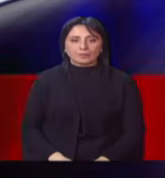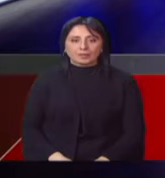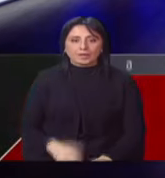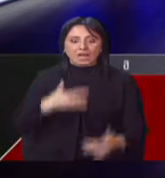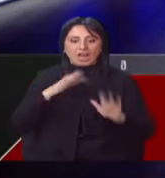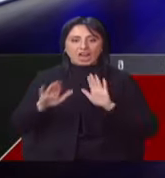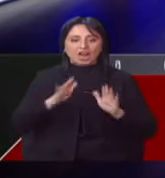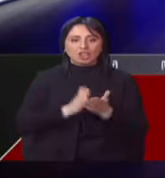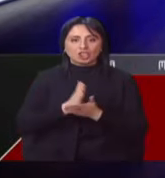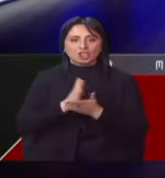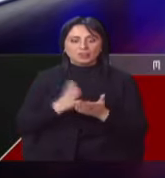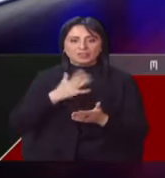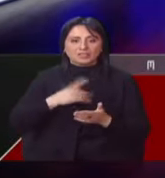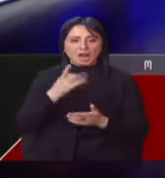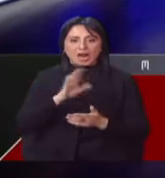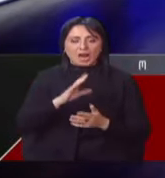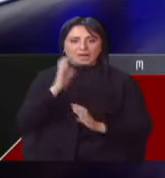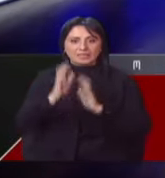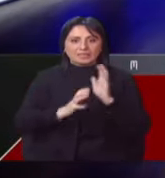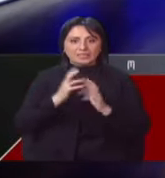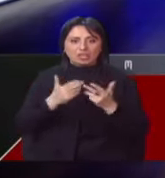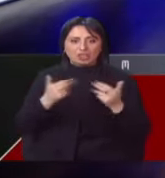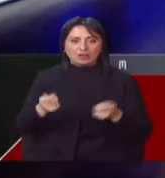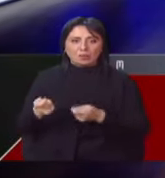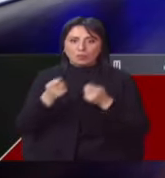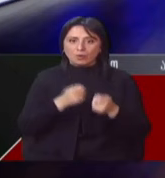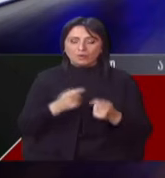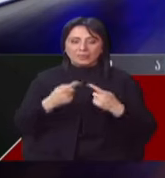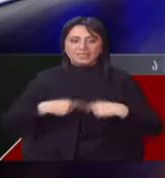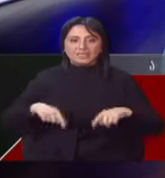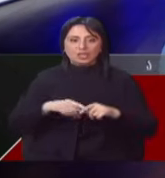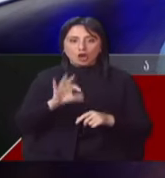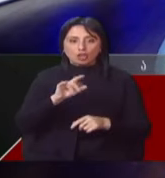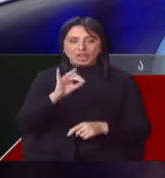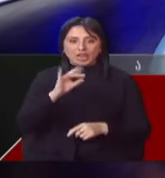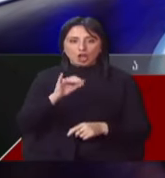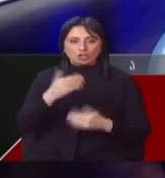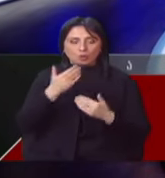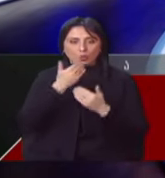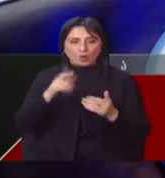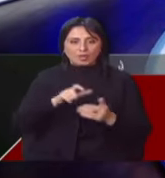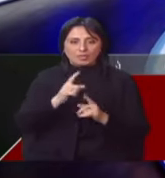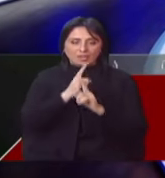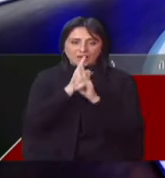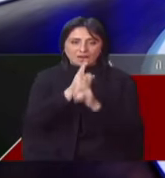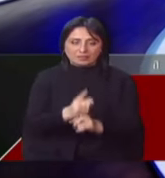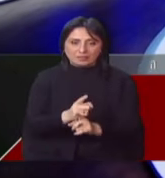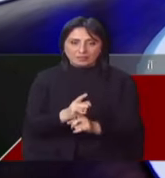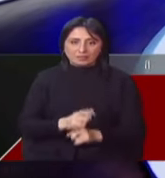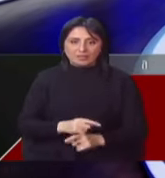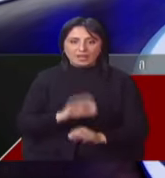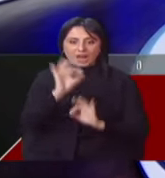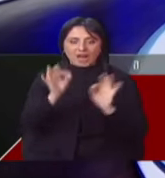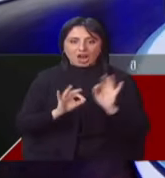რეჟისორი, რომლის შემოქმედებამ საქართველოს არაერთი საერთაშორისო აღიარება მოუტანა, საზოგადოებამ ოთარ იოსელიანი დღეს უკანასკნელ გზაზე გააცილა.